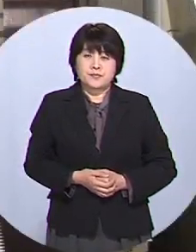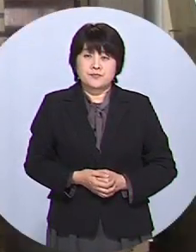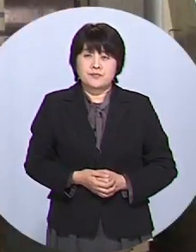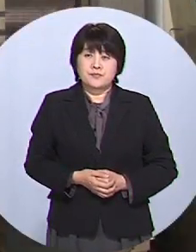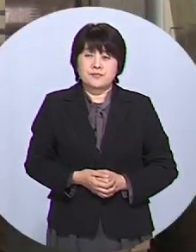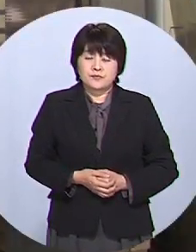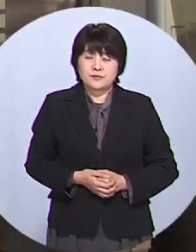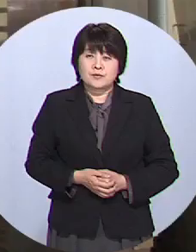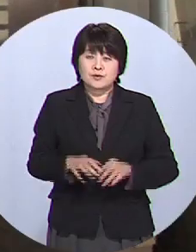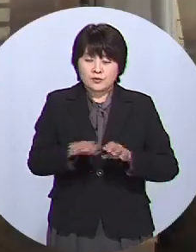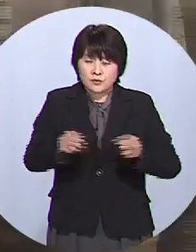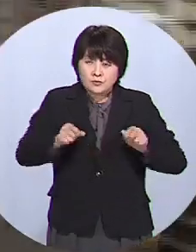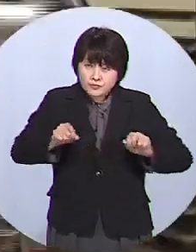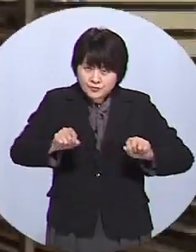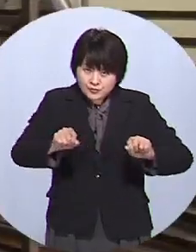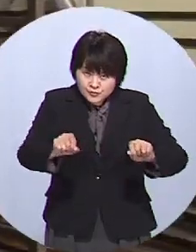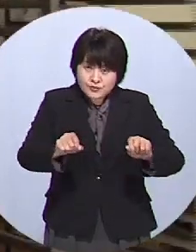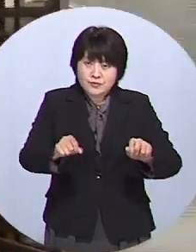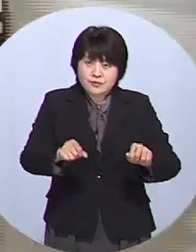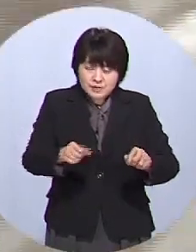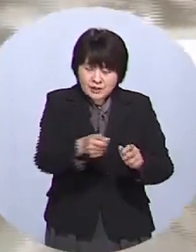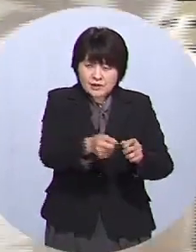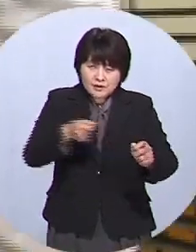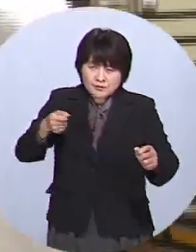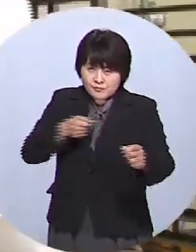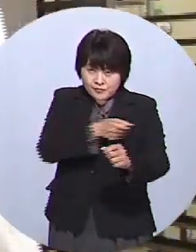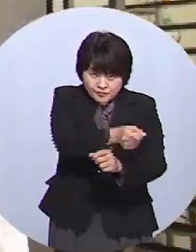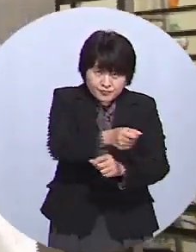この棚ごとオーブンに入れます。